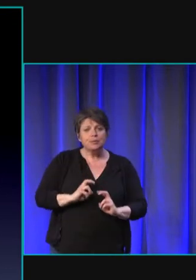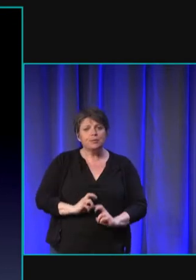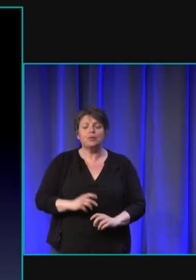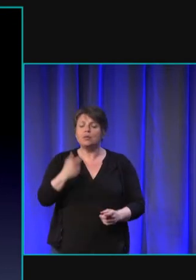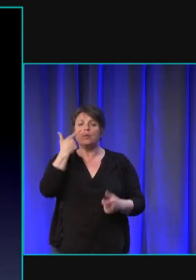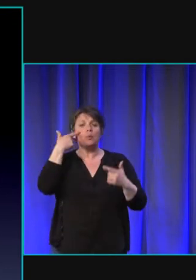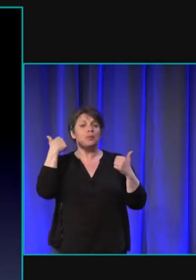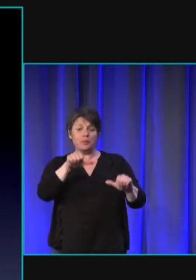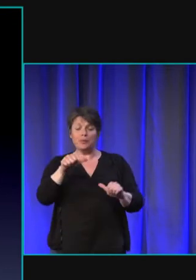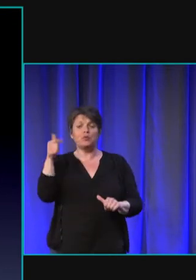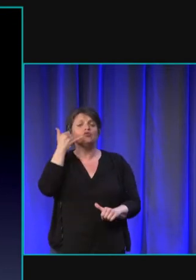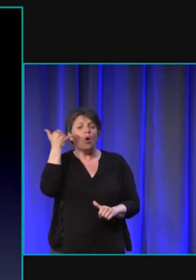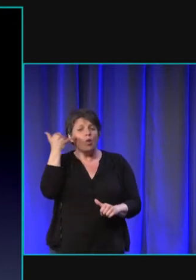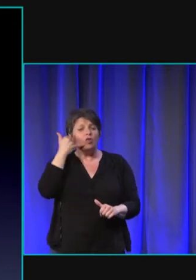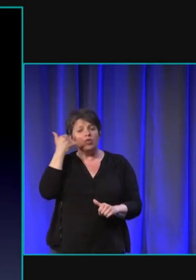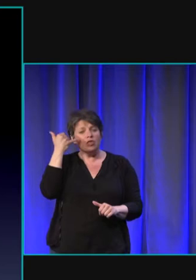ici en jaune